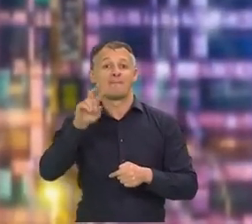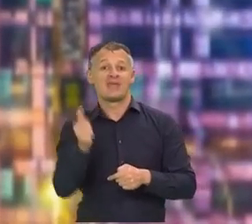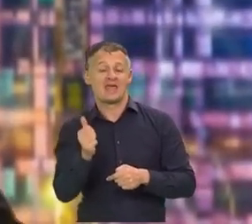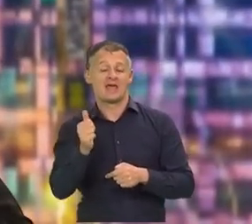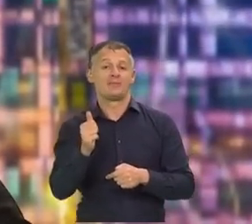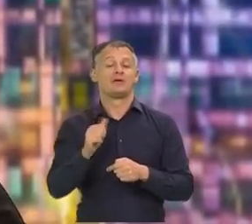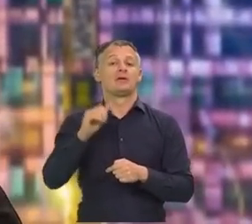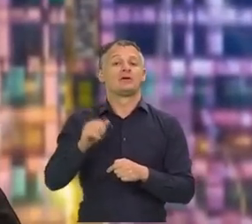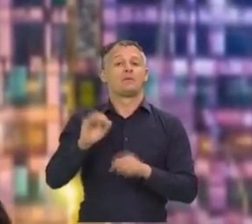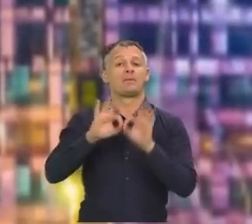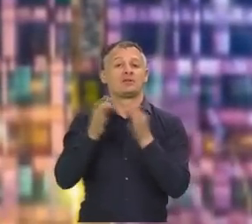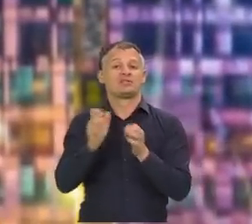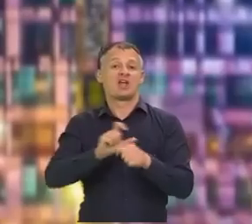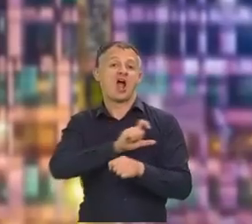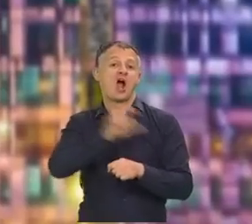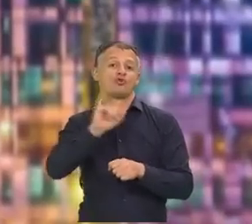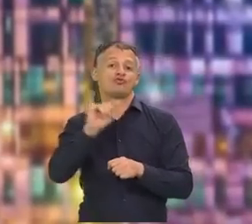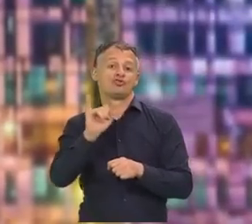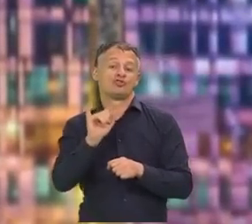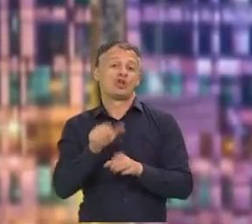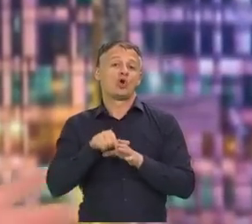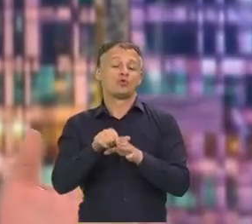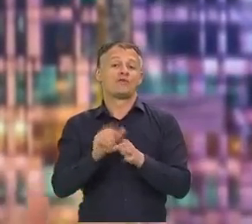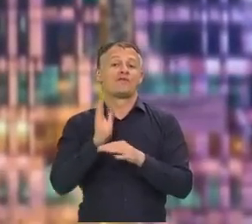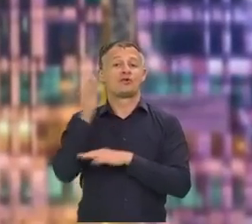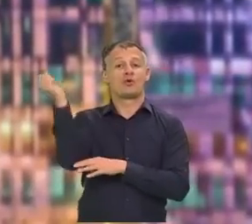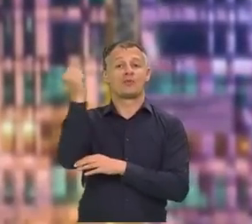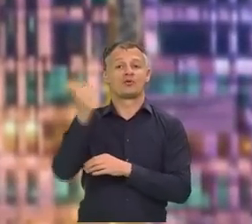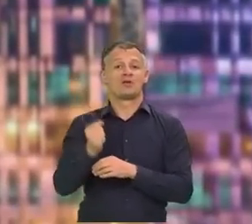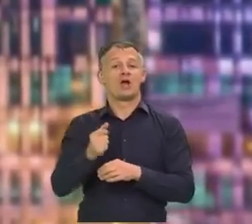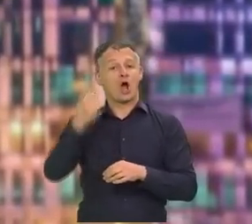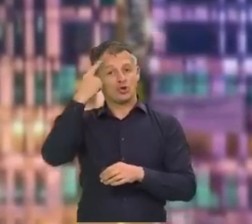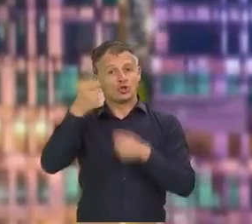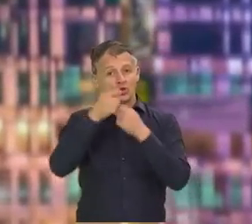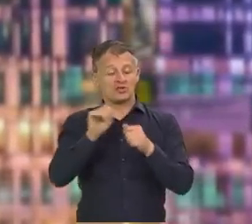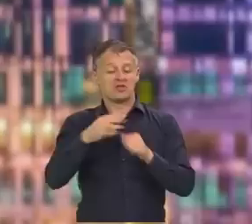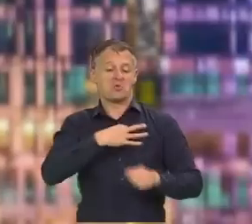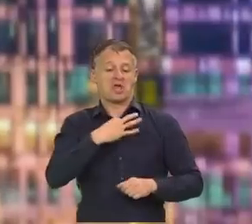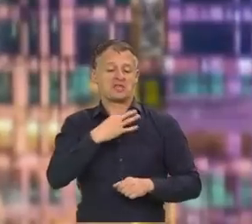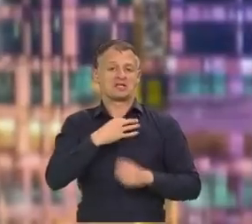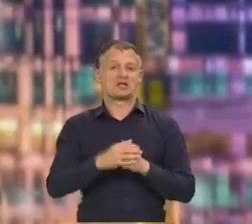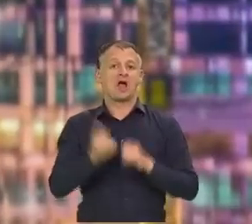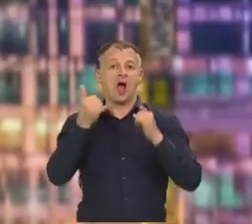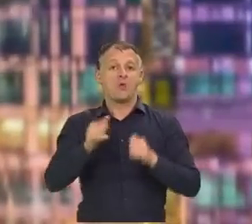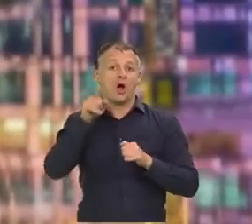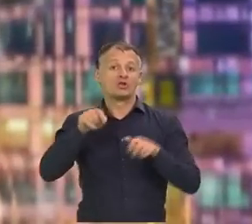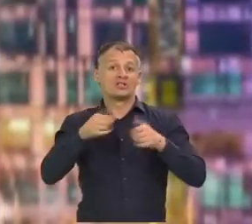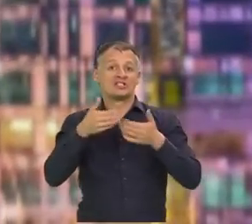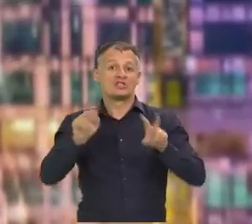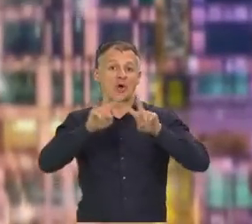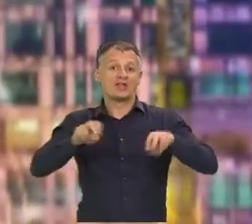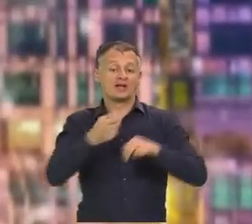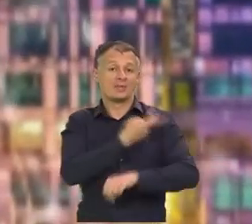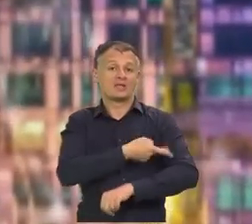care conduc destinele campionilor că au știut de întreaga situație, dar au ignorat-o cu desăvârșire. Acolo acum s-a deschis o anchetă, iar